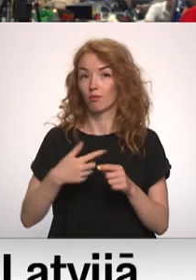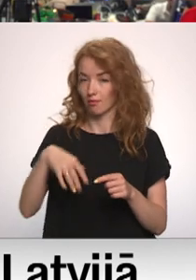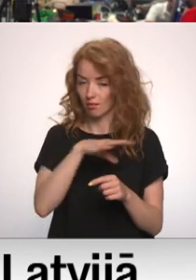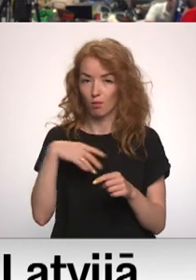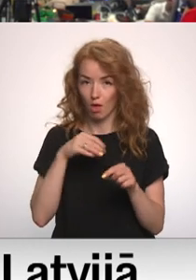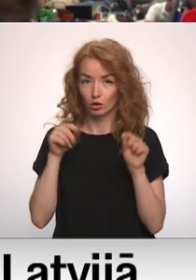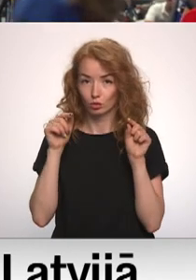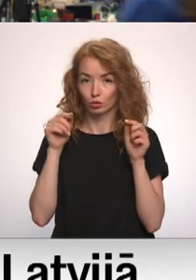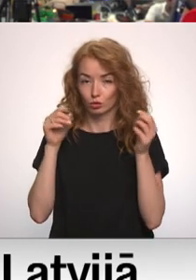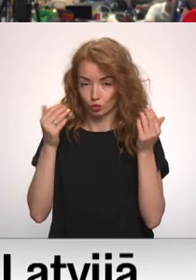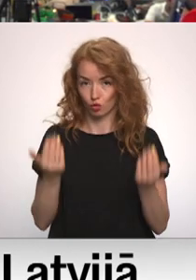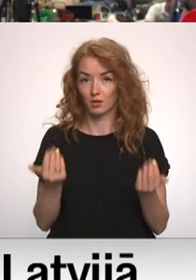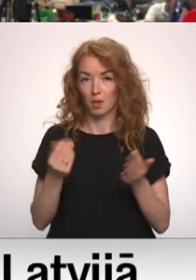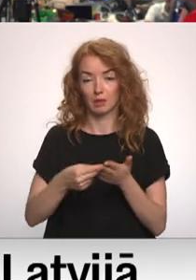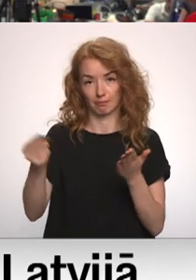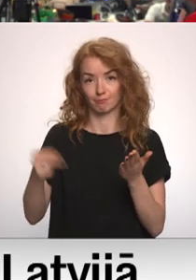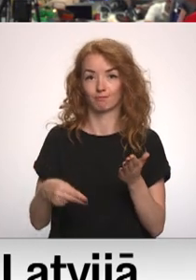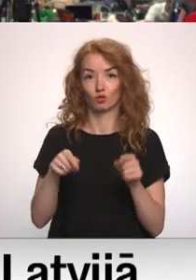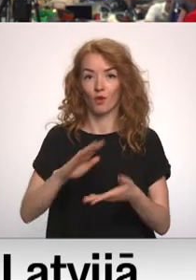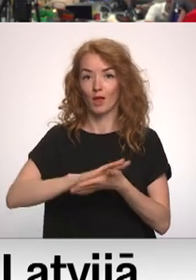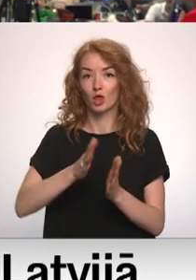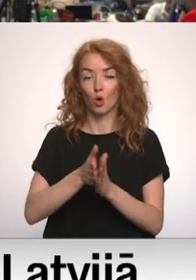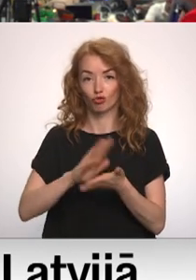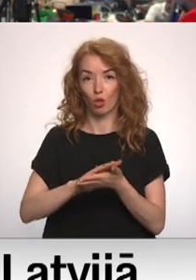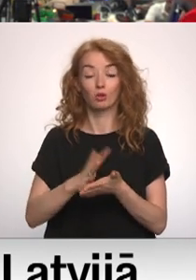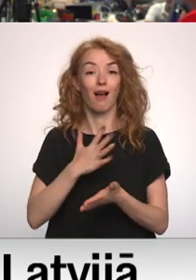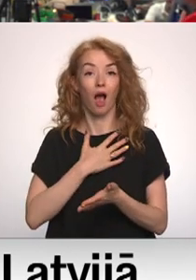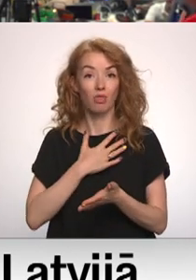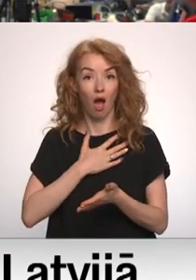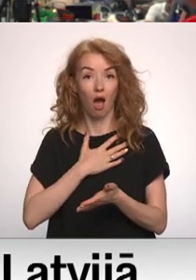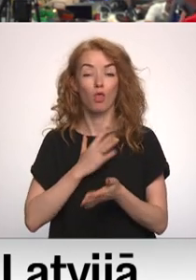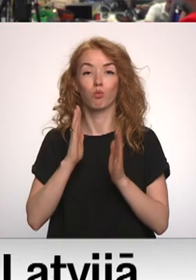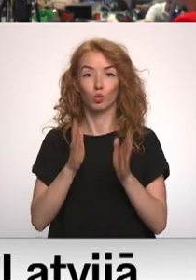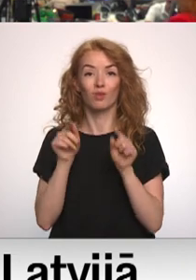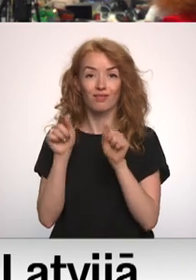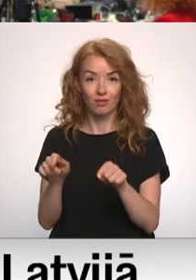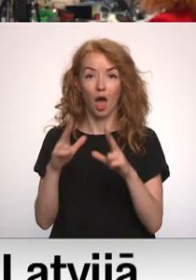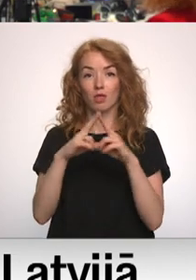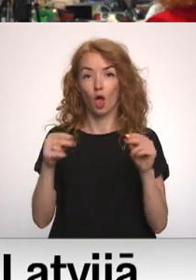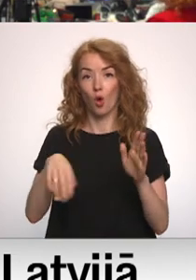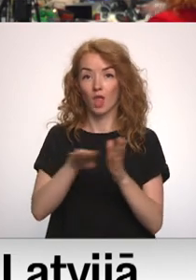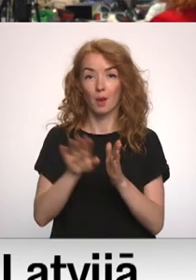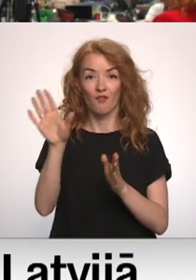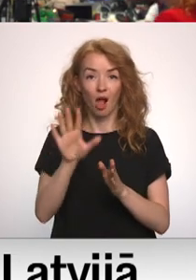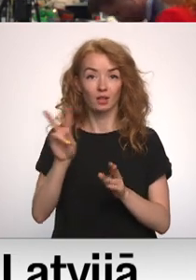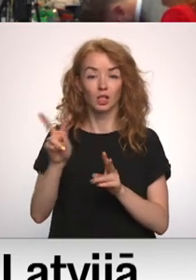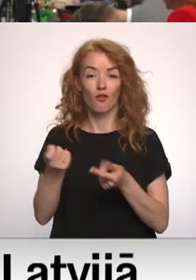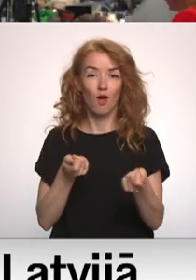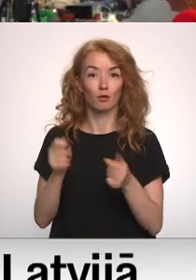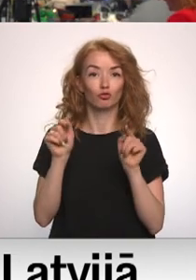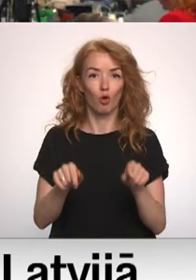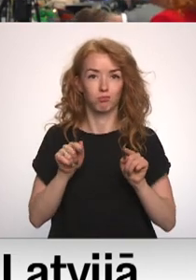to šodien parakstīsim šo vienošanos, ka Kanāda būs tā NATO dalībvalsts, kas vadīs šo